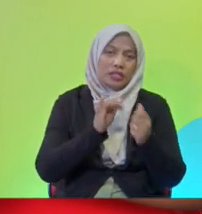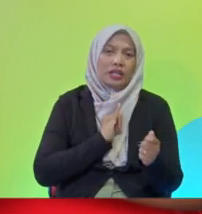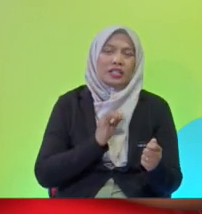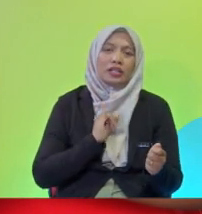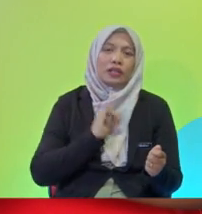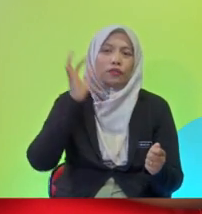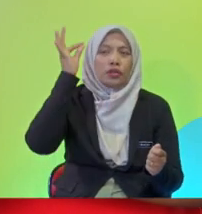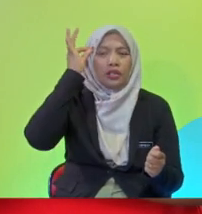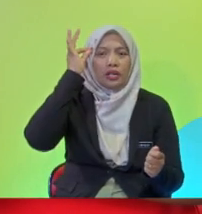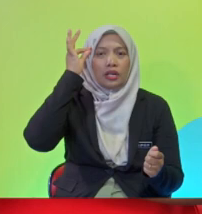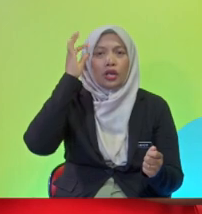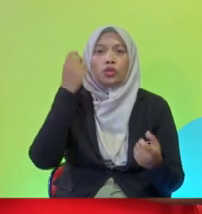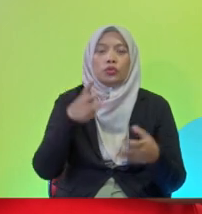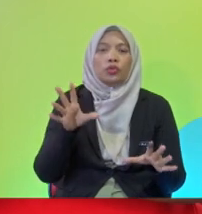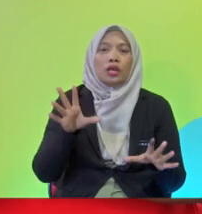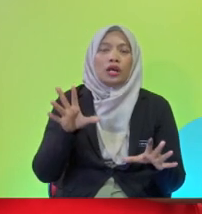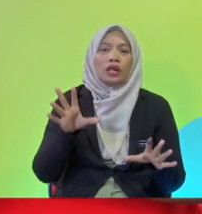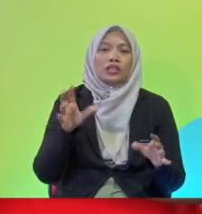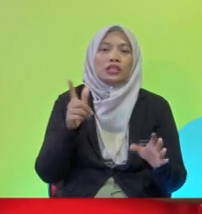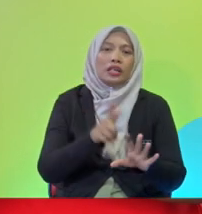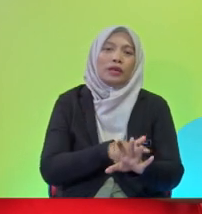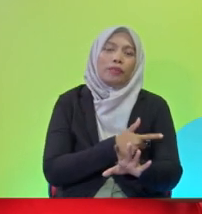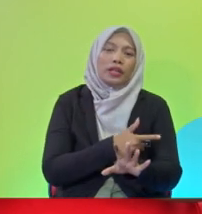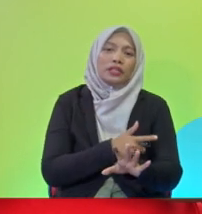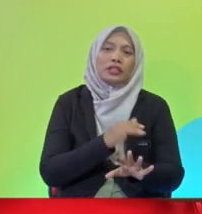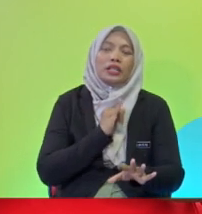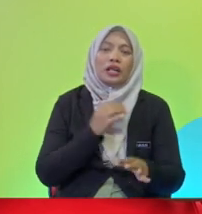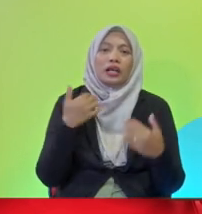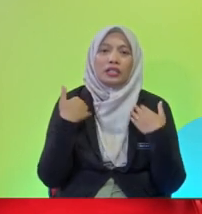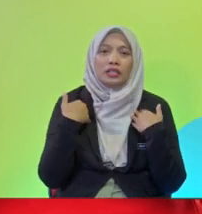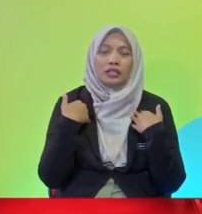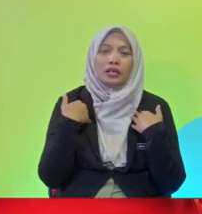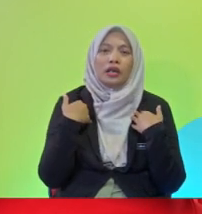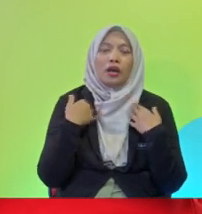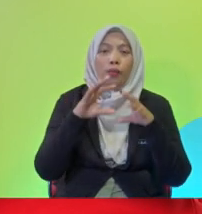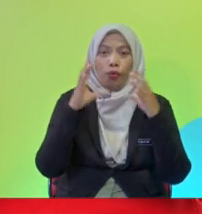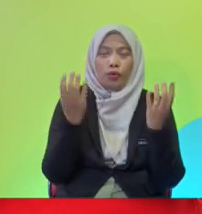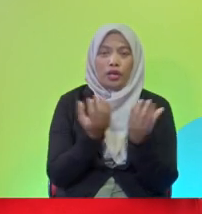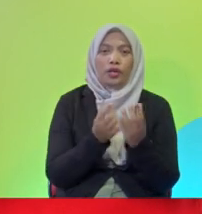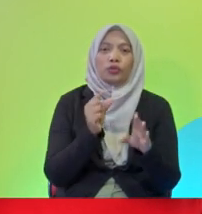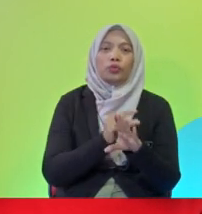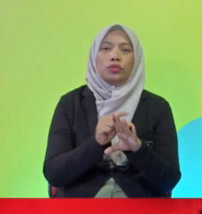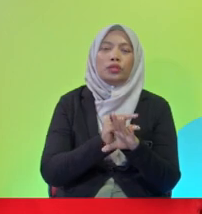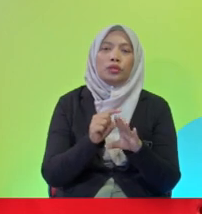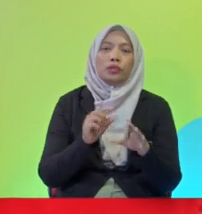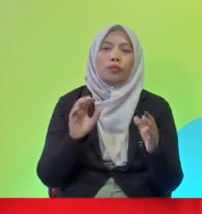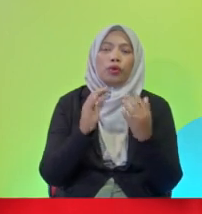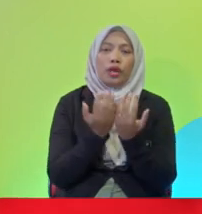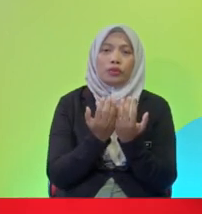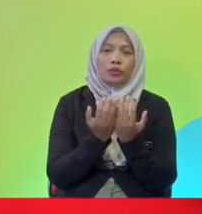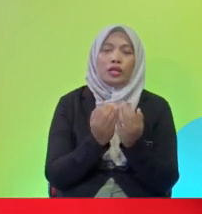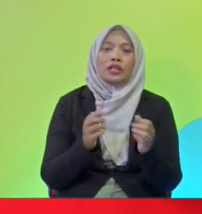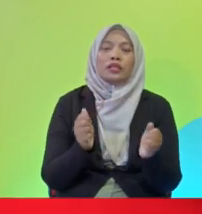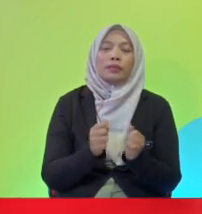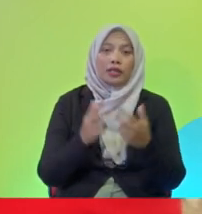fikir sudah terlambat untuk saya elak. Saya berasal yang saya ada bola dan saya boleh menggunakan bola itu sebagai perisai. Okey,